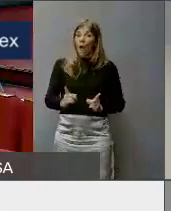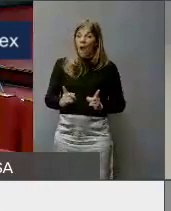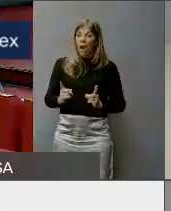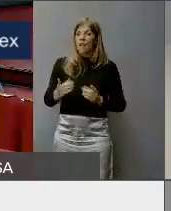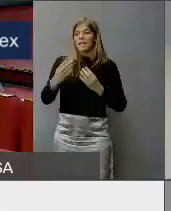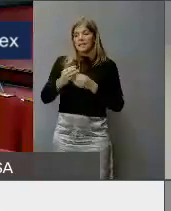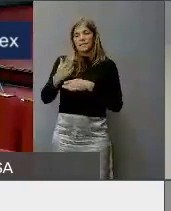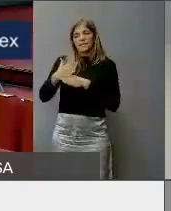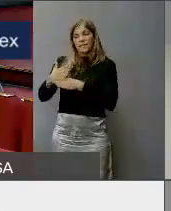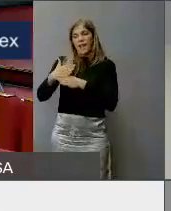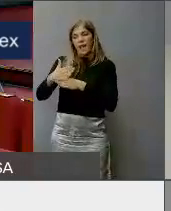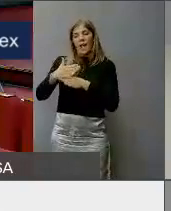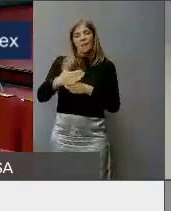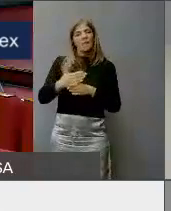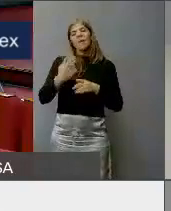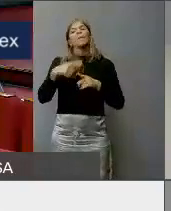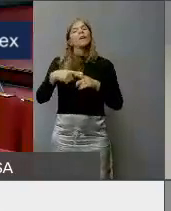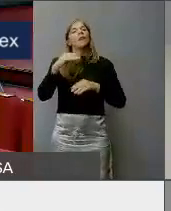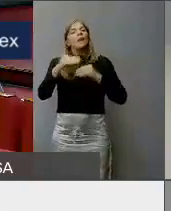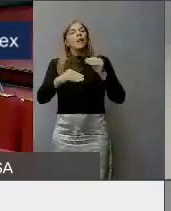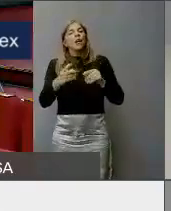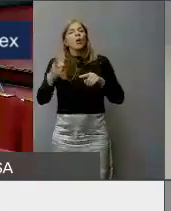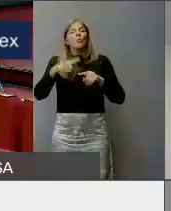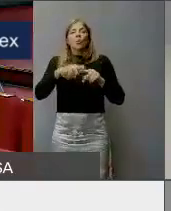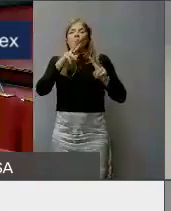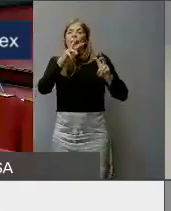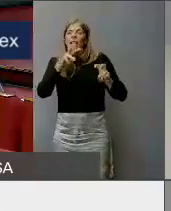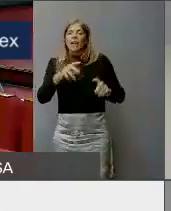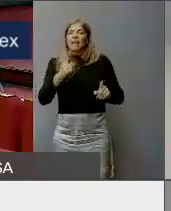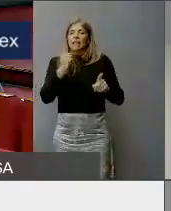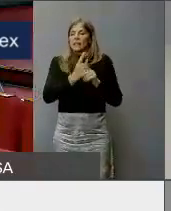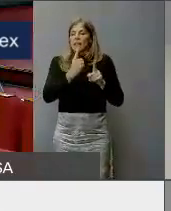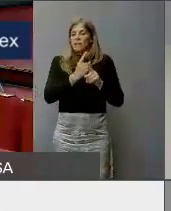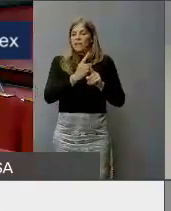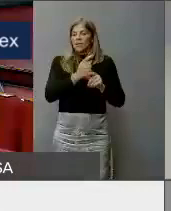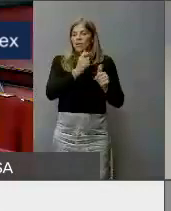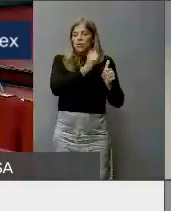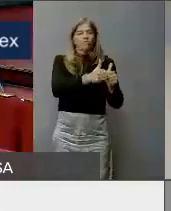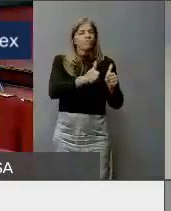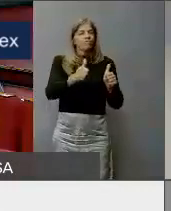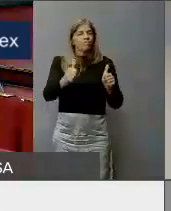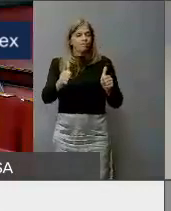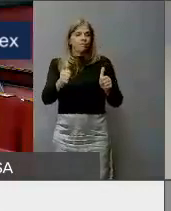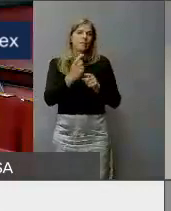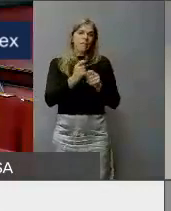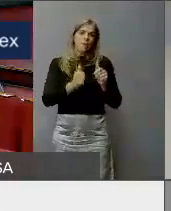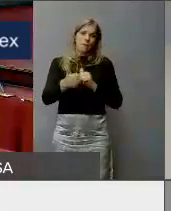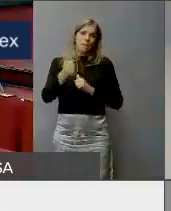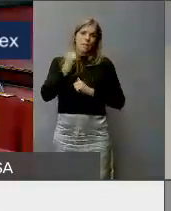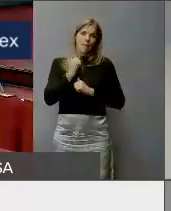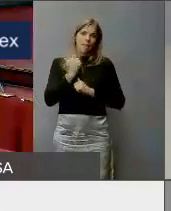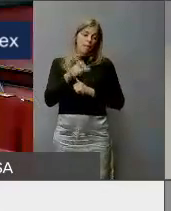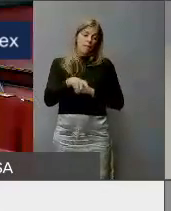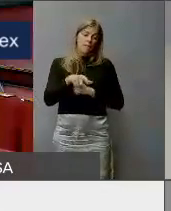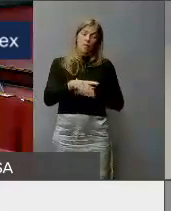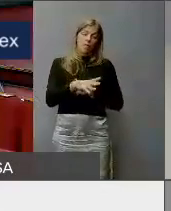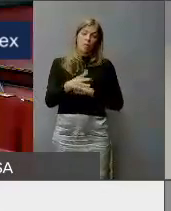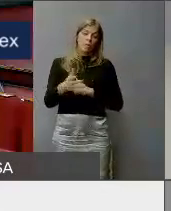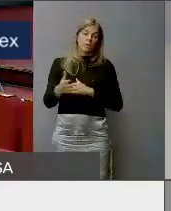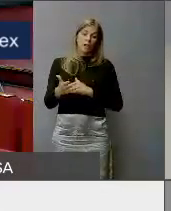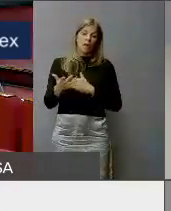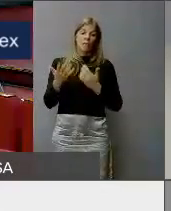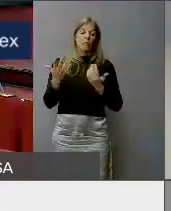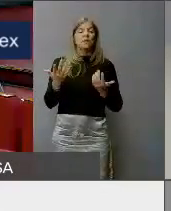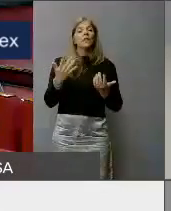aver eseguito un attenta analisi del bisogno perché anche qui quando si legge